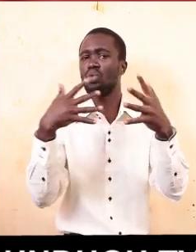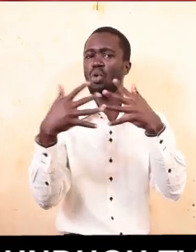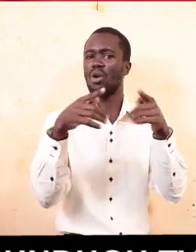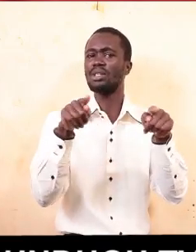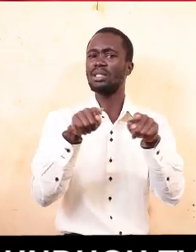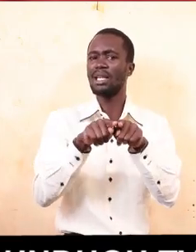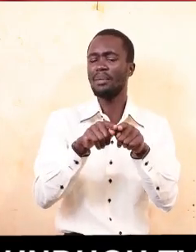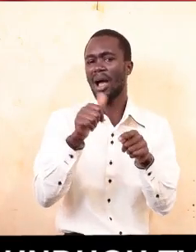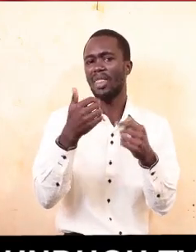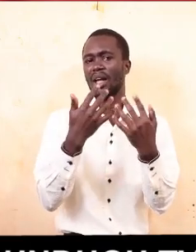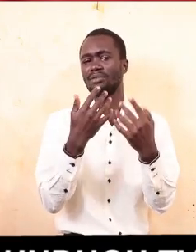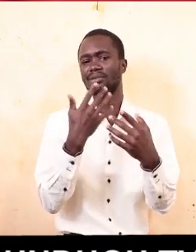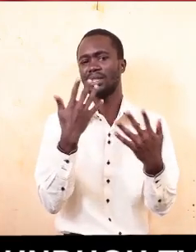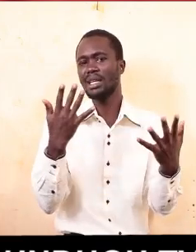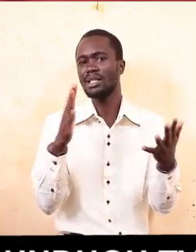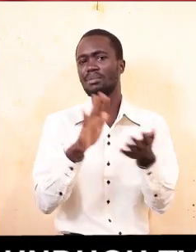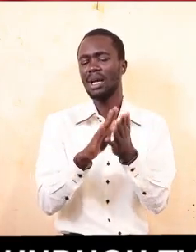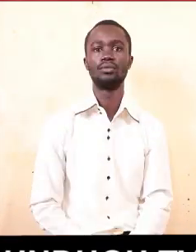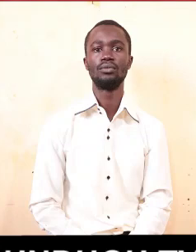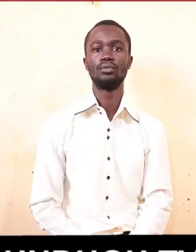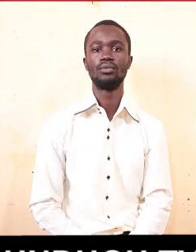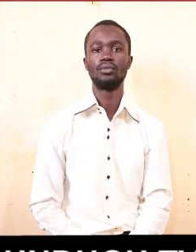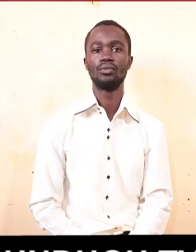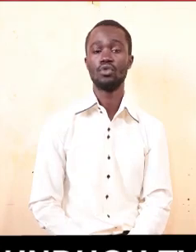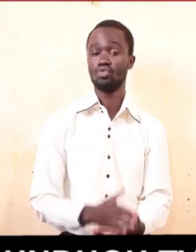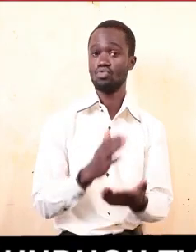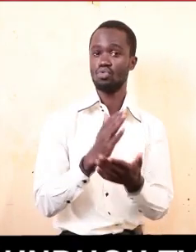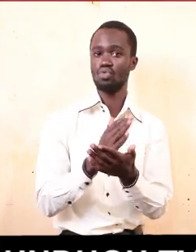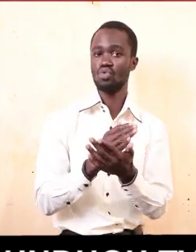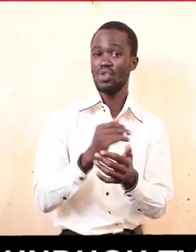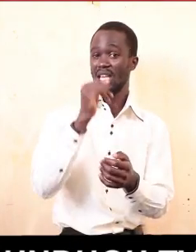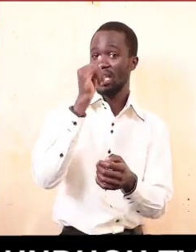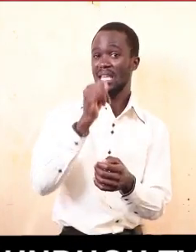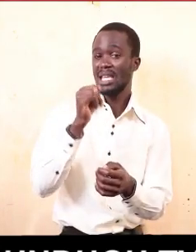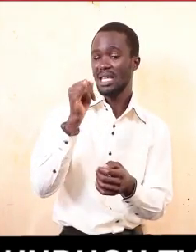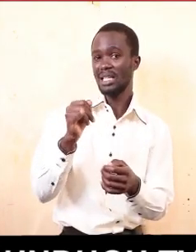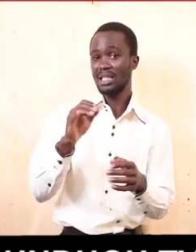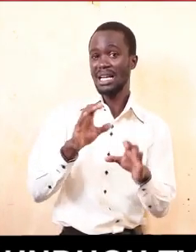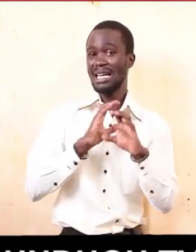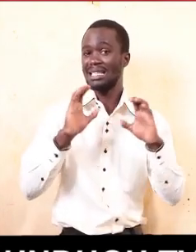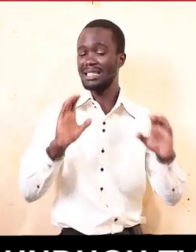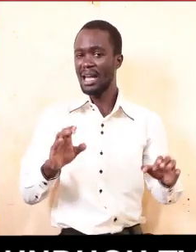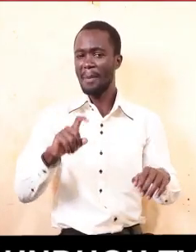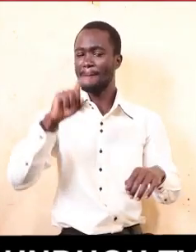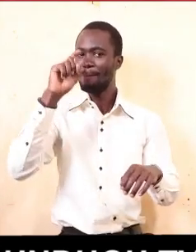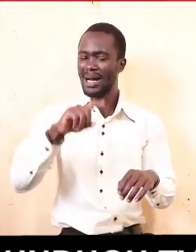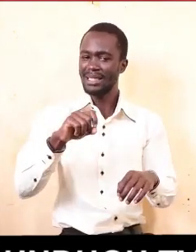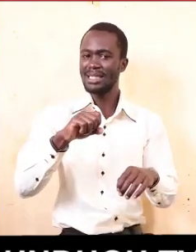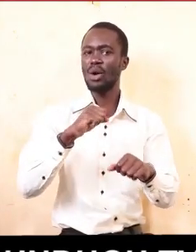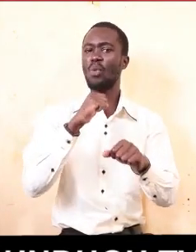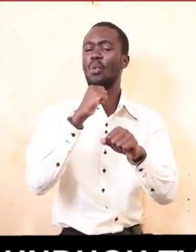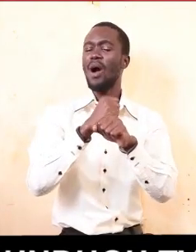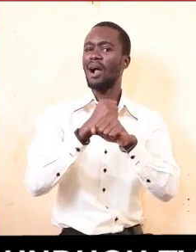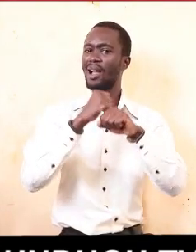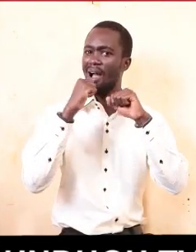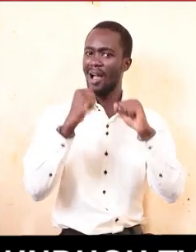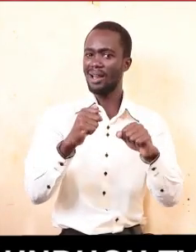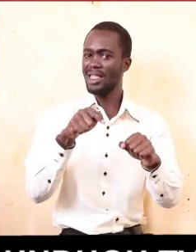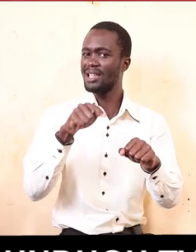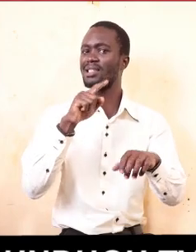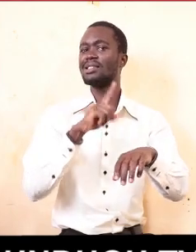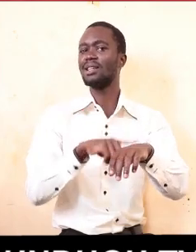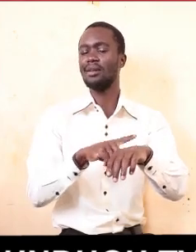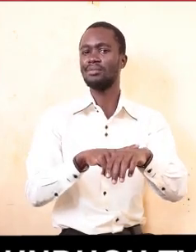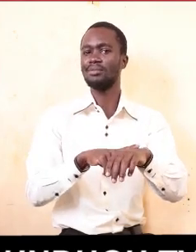Na hivyo basi walitia juhudi, juu ya kila Mkristo kutia juhudi wakati huu ili